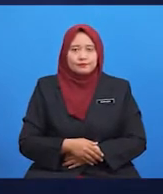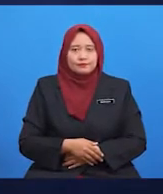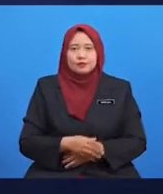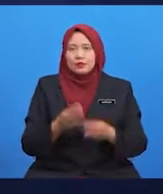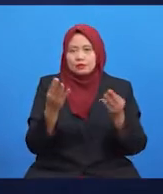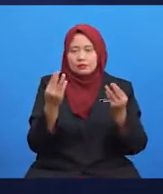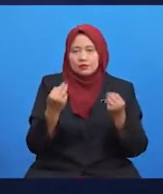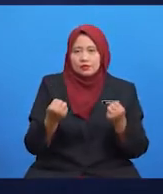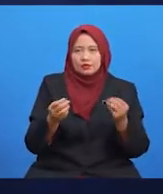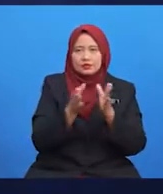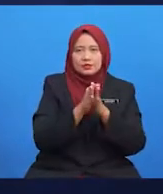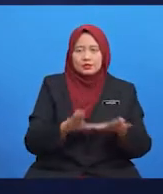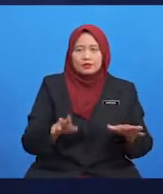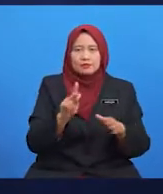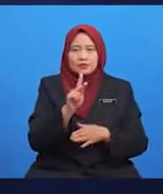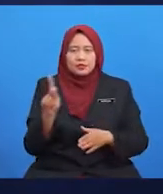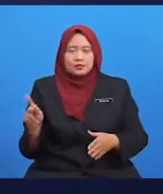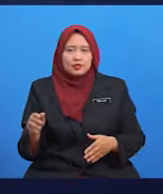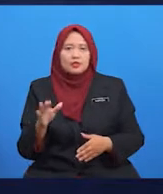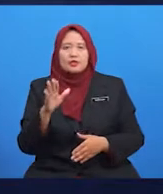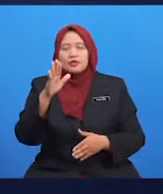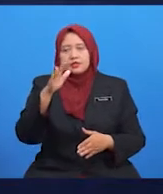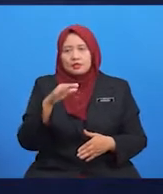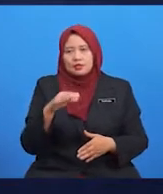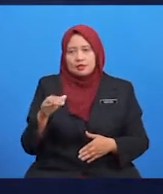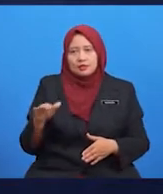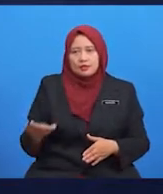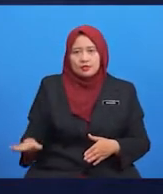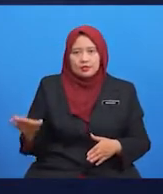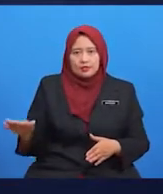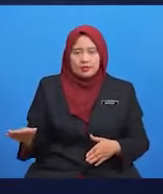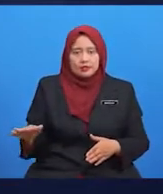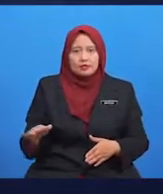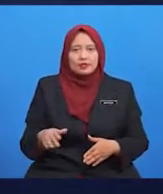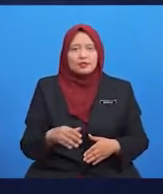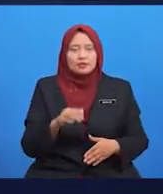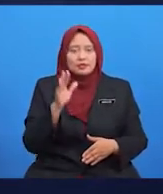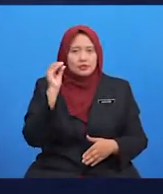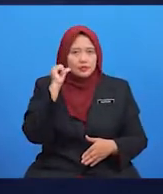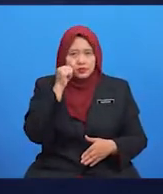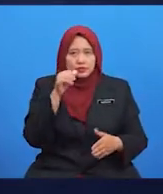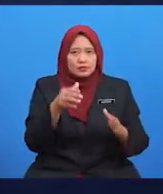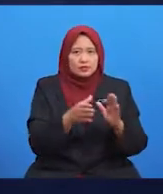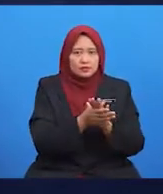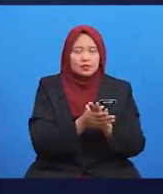minta selamatkan anak isteri, minta selamatkan saudara mara.